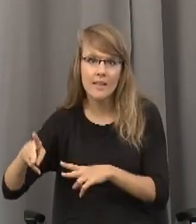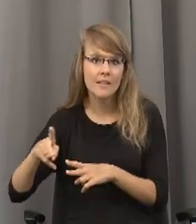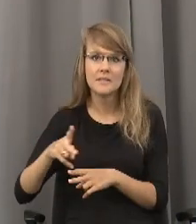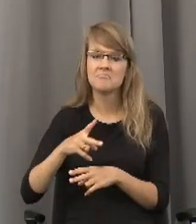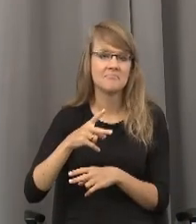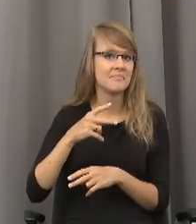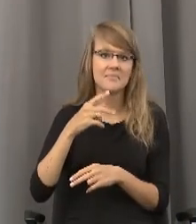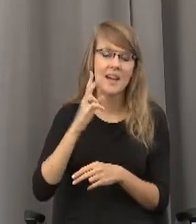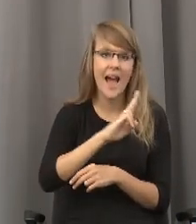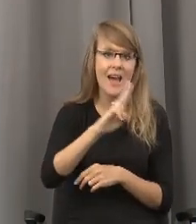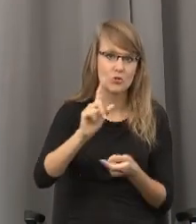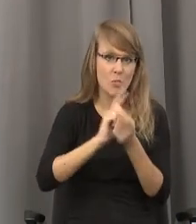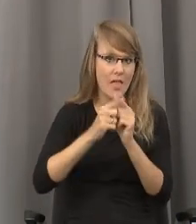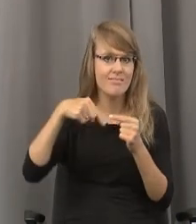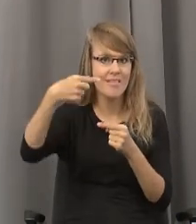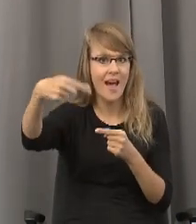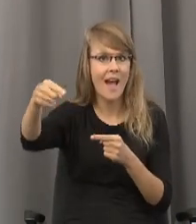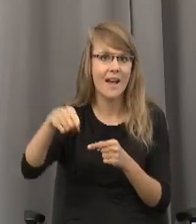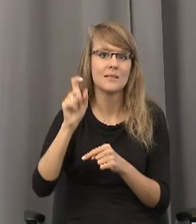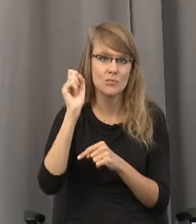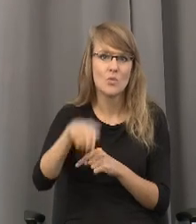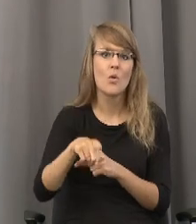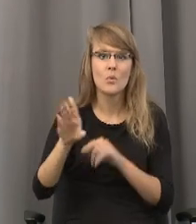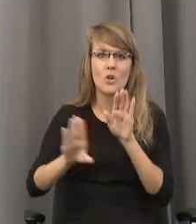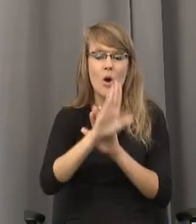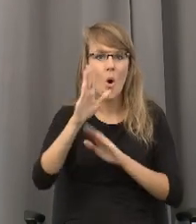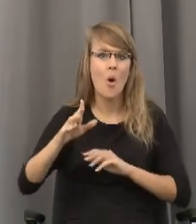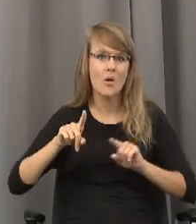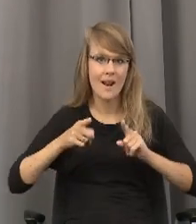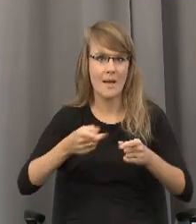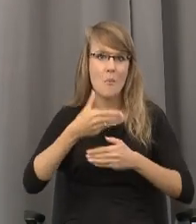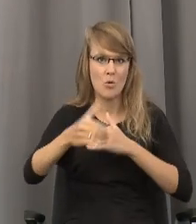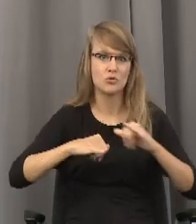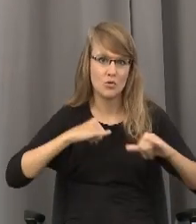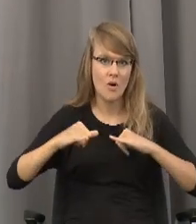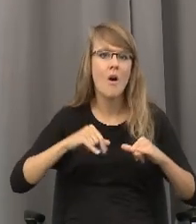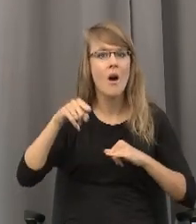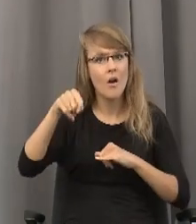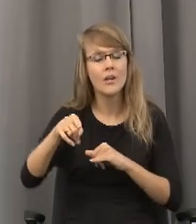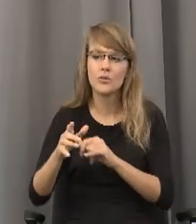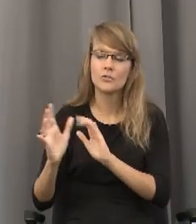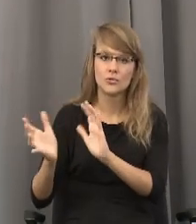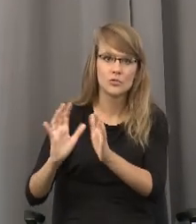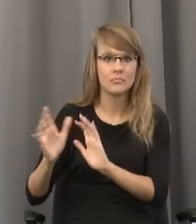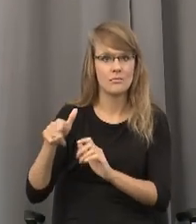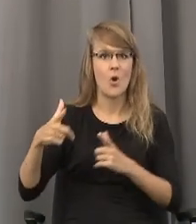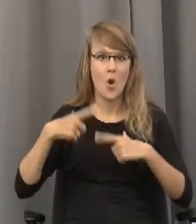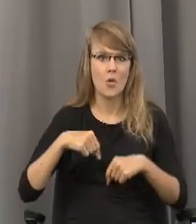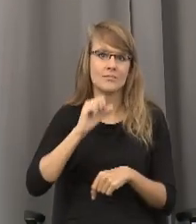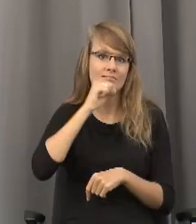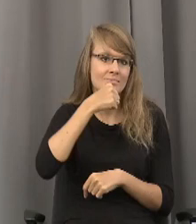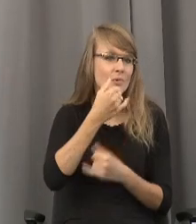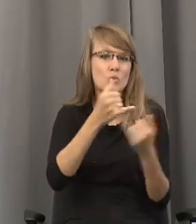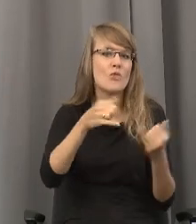każdym spotkaniu są przedstawiciele organizacji pozarządowych zajmujących się osobami starszymi, są przedstawiciele rad